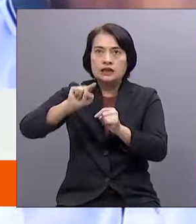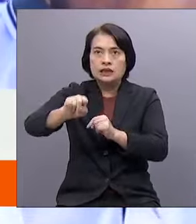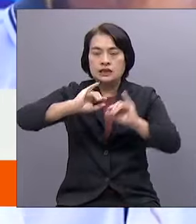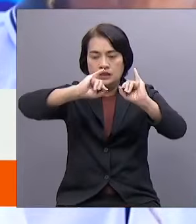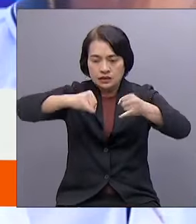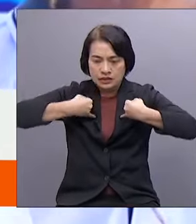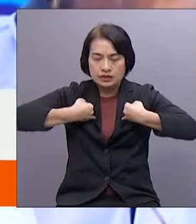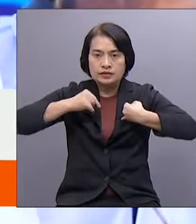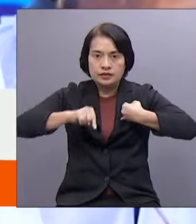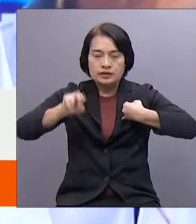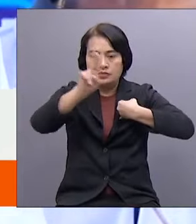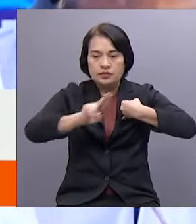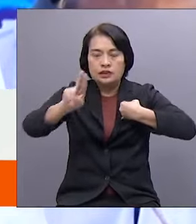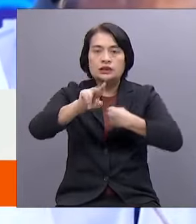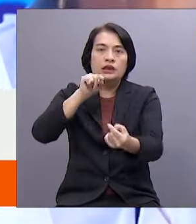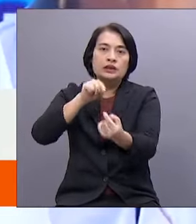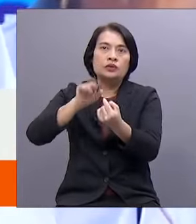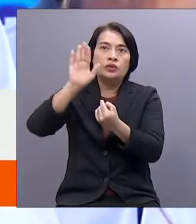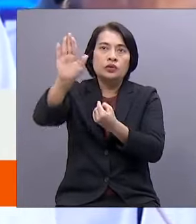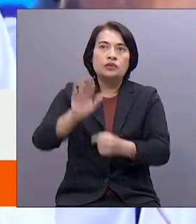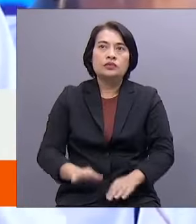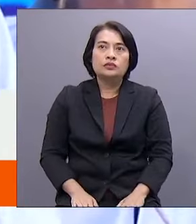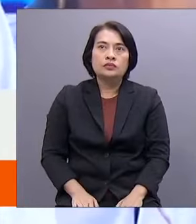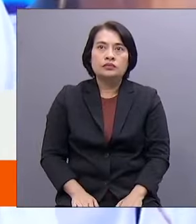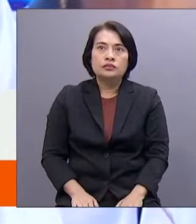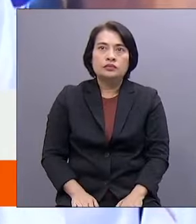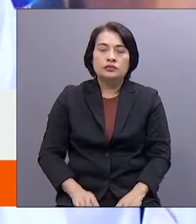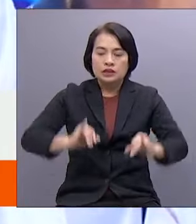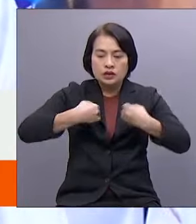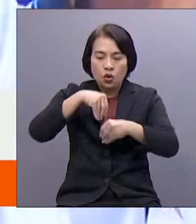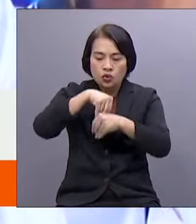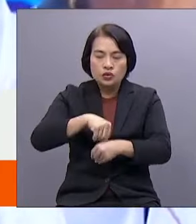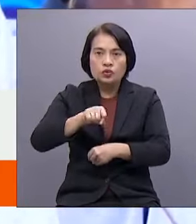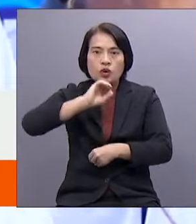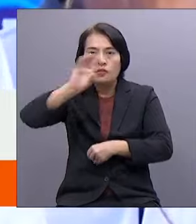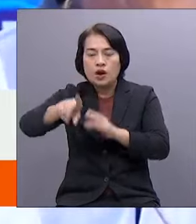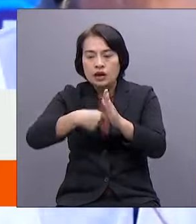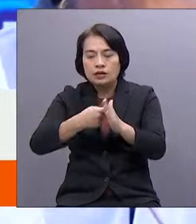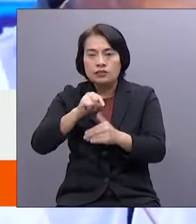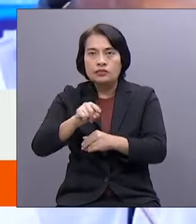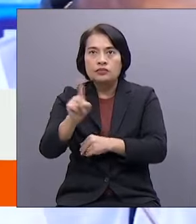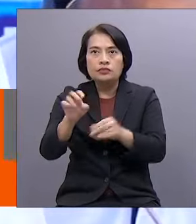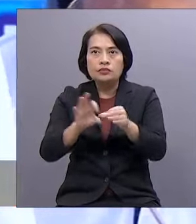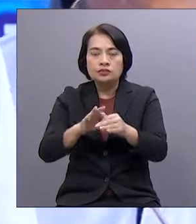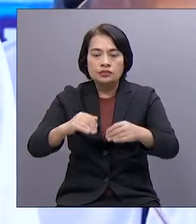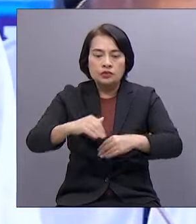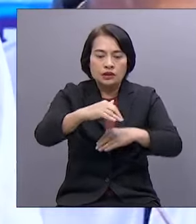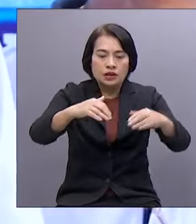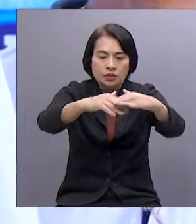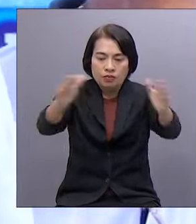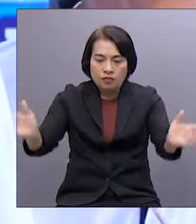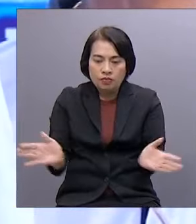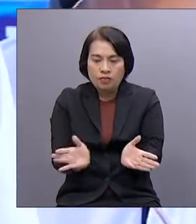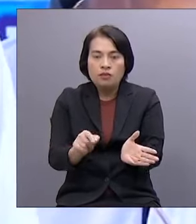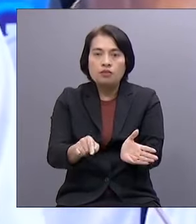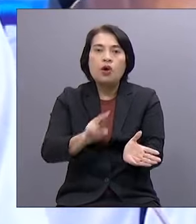อบครองเพื่อใช้แต่ที่ยังครอบครองอยู่ได้อยู่ก็เป็นการอ้างเพื่อนำไปใช้ในบ่อของตนเองแต่โดยแท้ที่จริงแล้